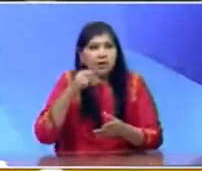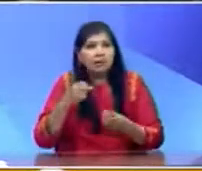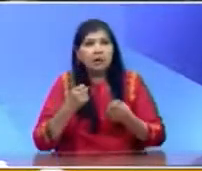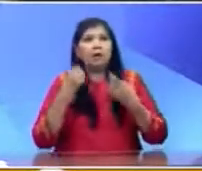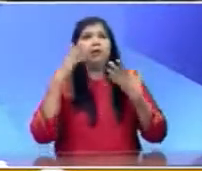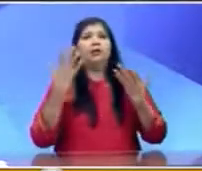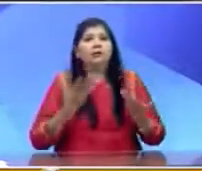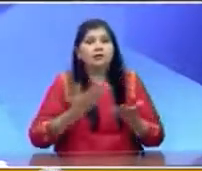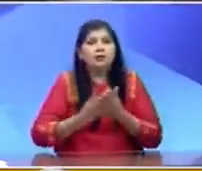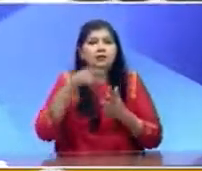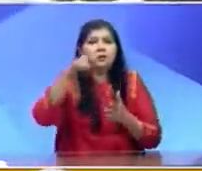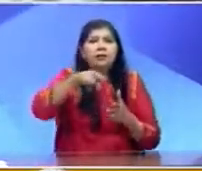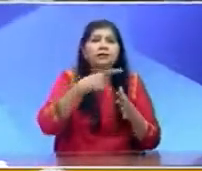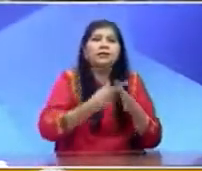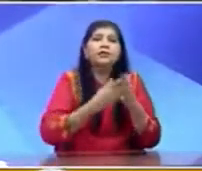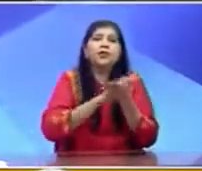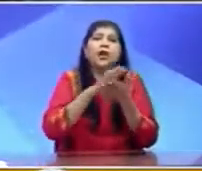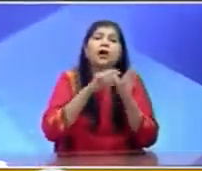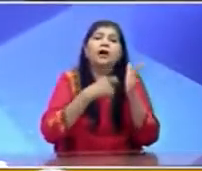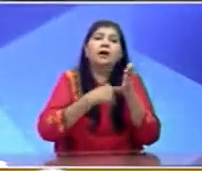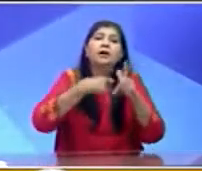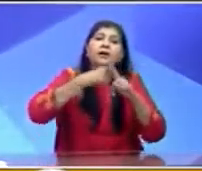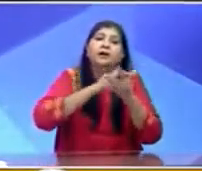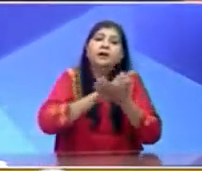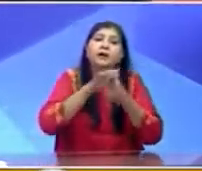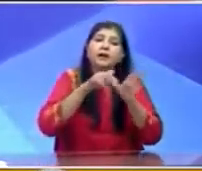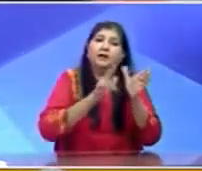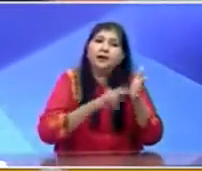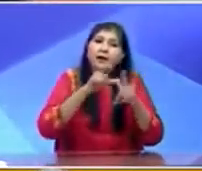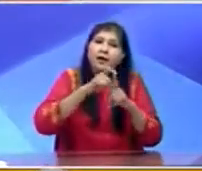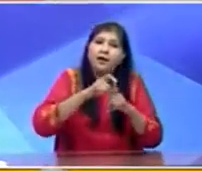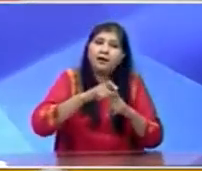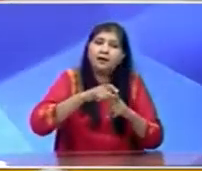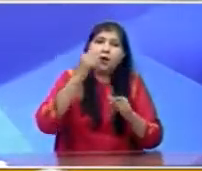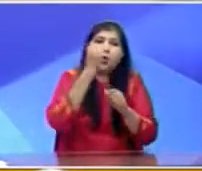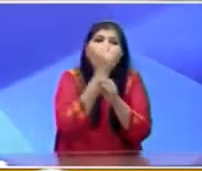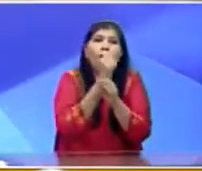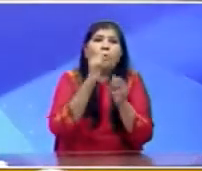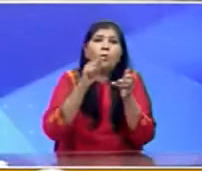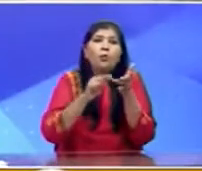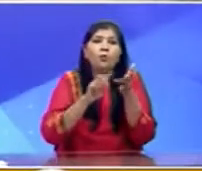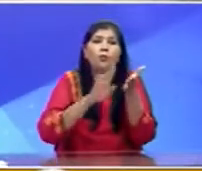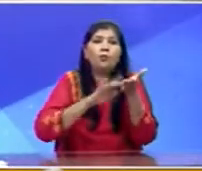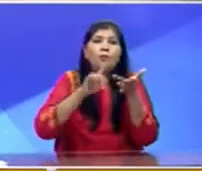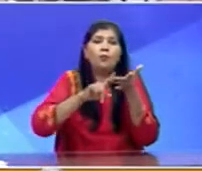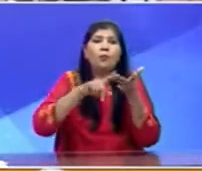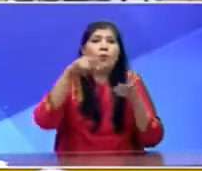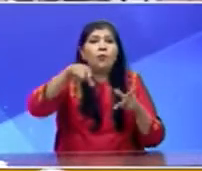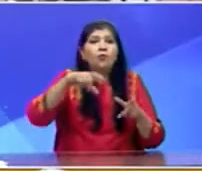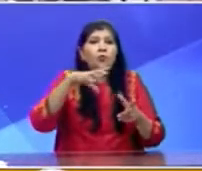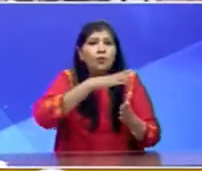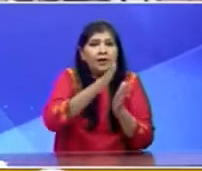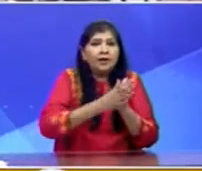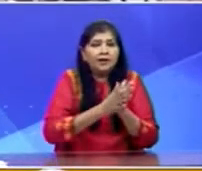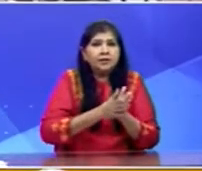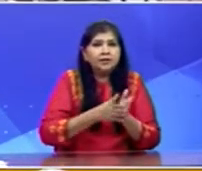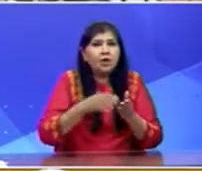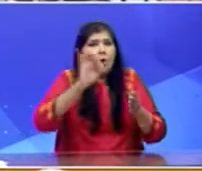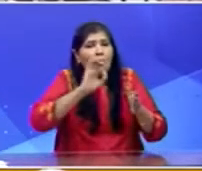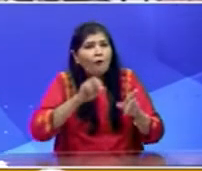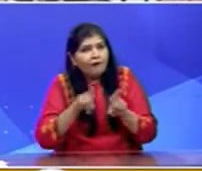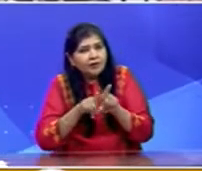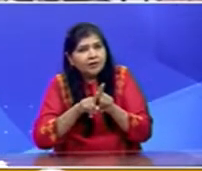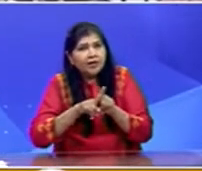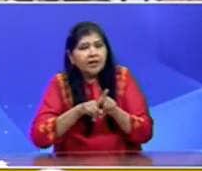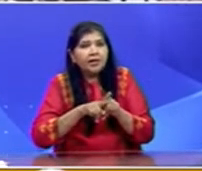के गोमो जंक्शन को अब आधिकारिक रूप से नेताजी सुभाष चंद्र बोस जंक्शन गोमो के